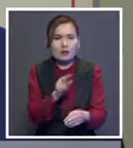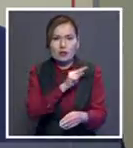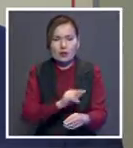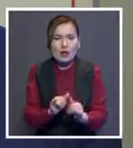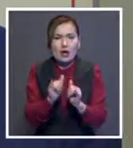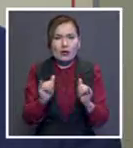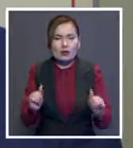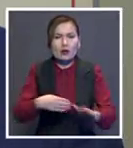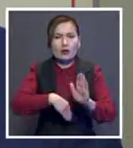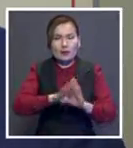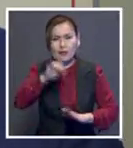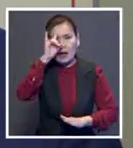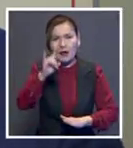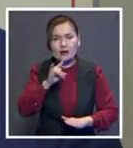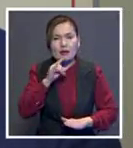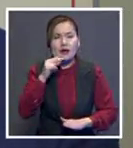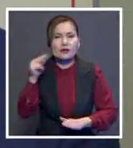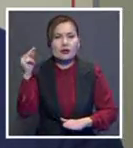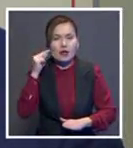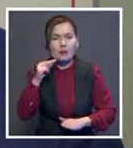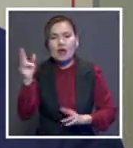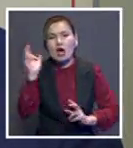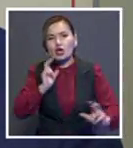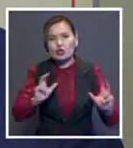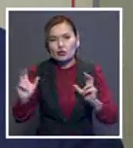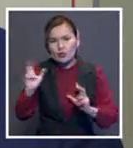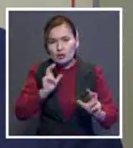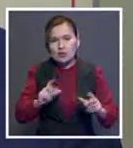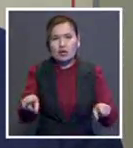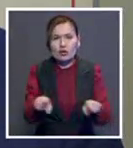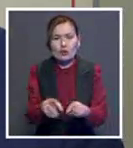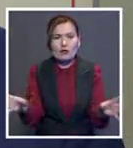Бұны Қазақстан мен Қытай арасындағы студенттердің өзара алмасуынан да көруге болады.